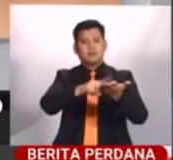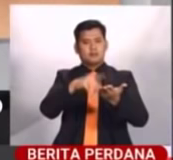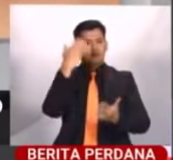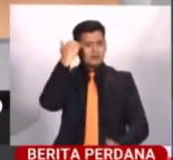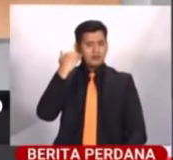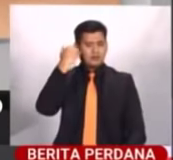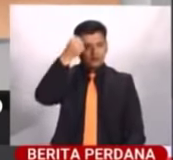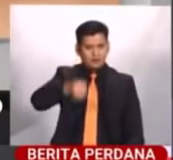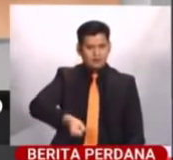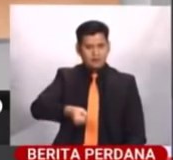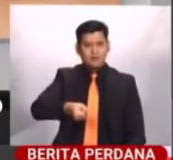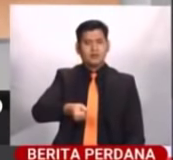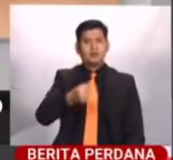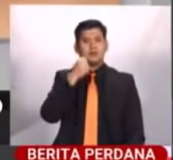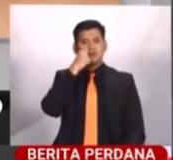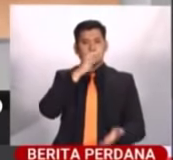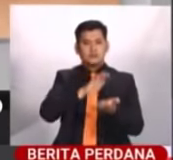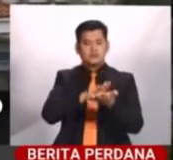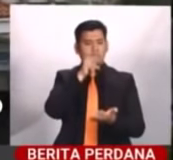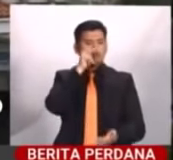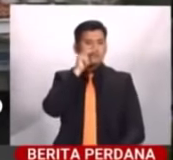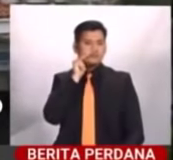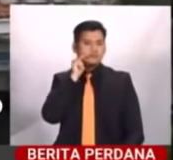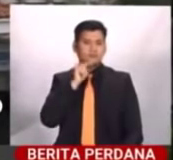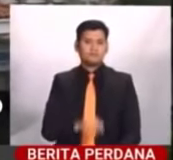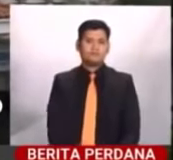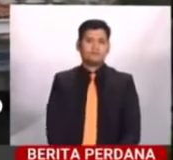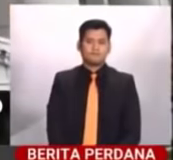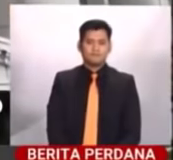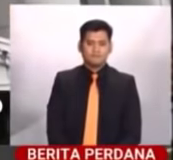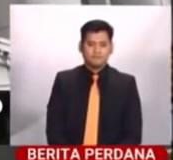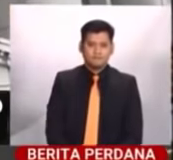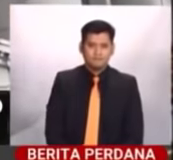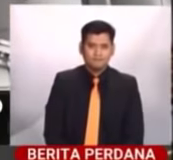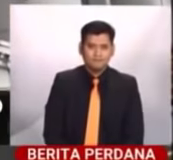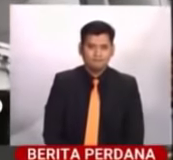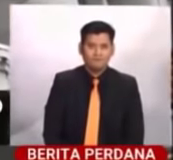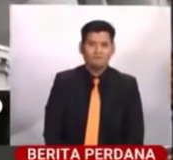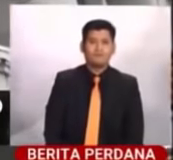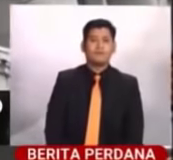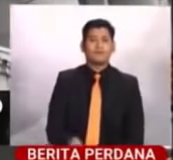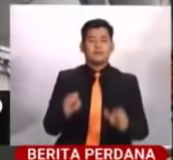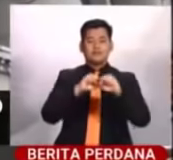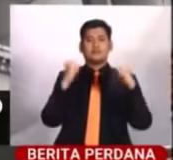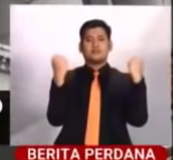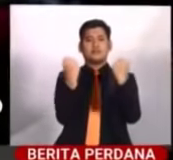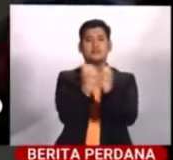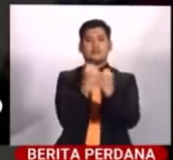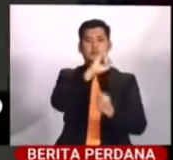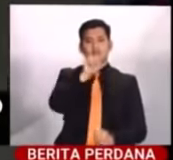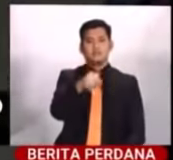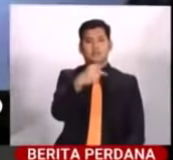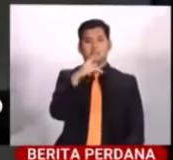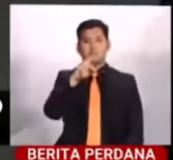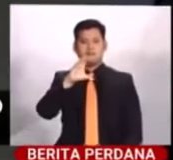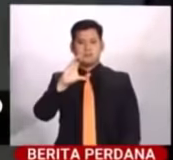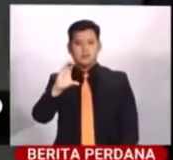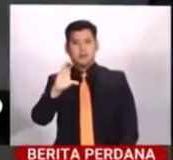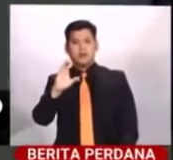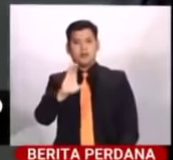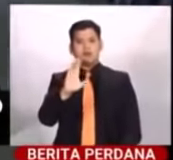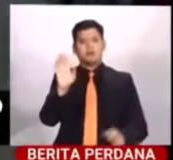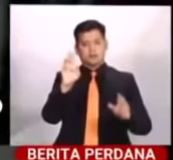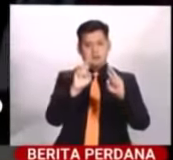Datin Sri Rosmah Mansur. Syarikat J. Park Holdings Sdn Bhd